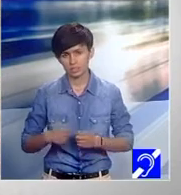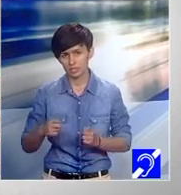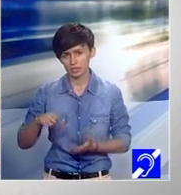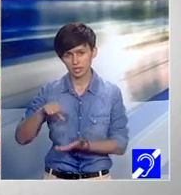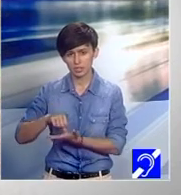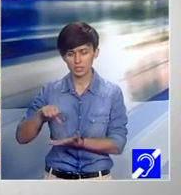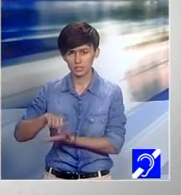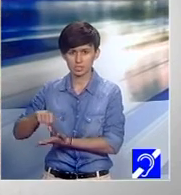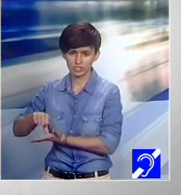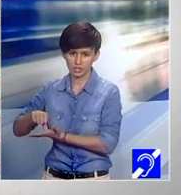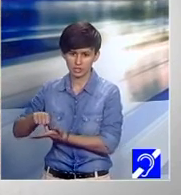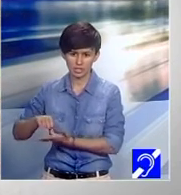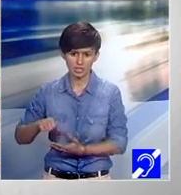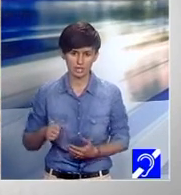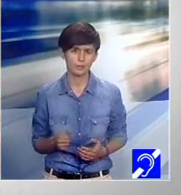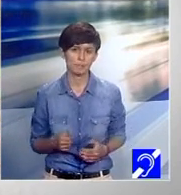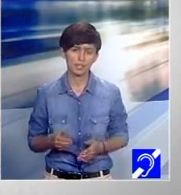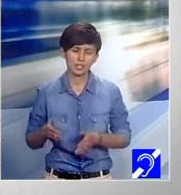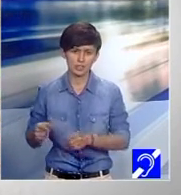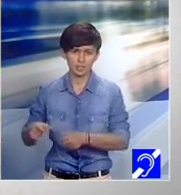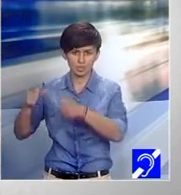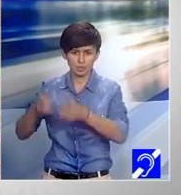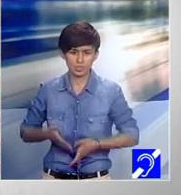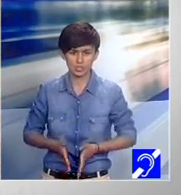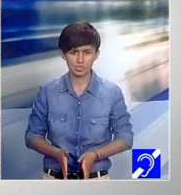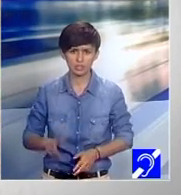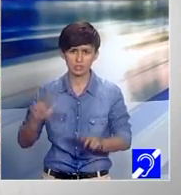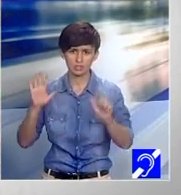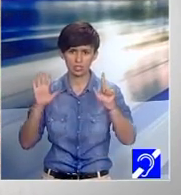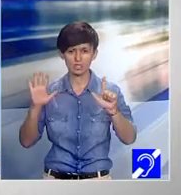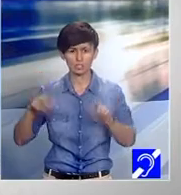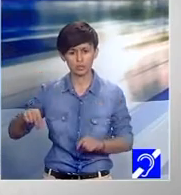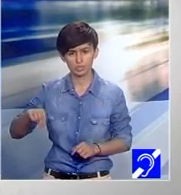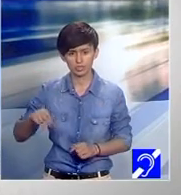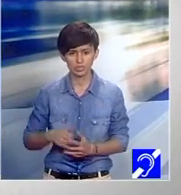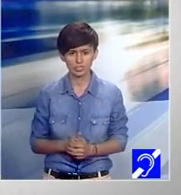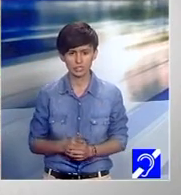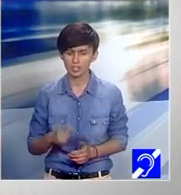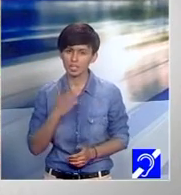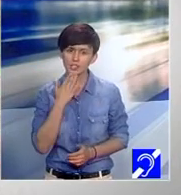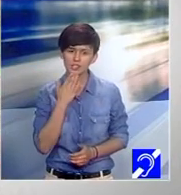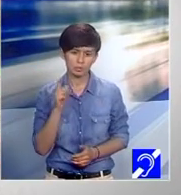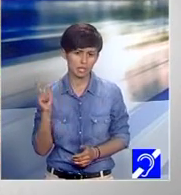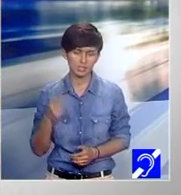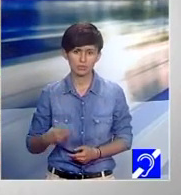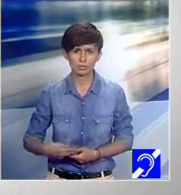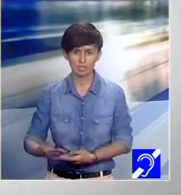din toate punctele de maternitate din aceste 7 județe. Le primiți din toate punctele? Din păcate, nu le primim de la toate.